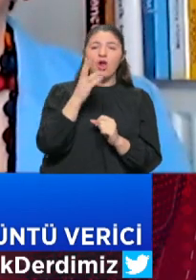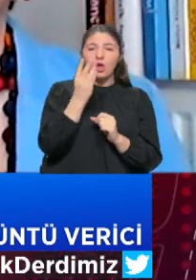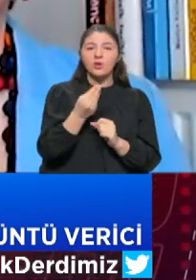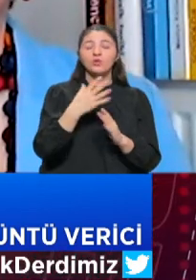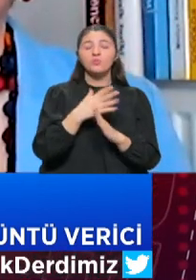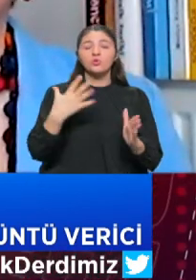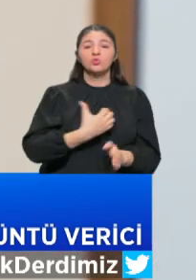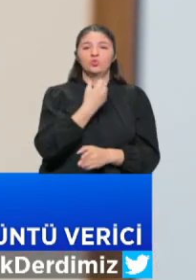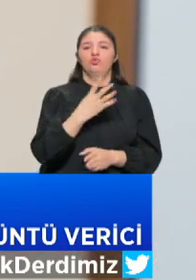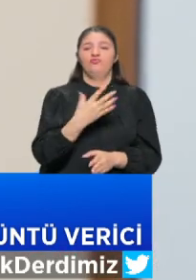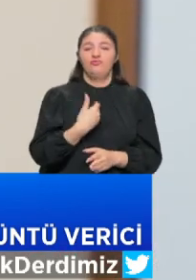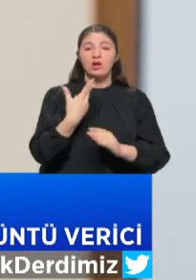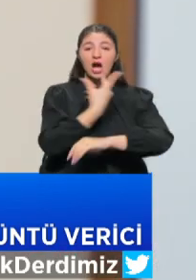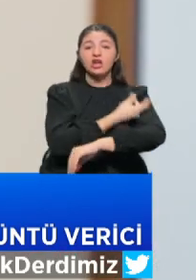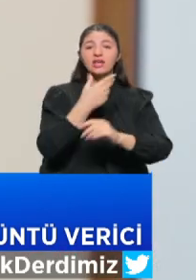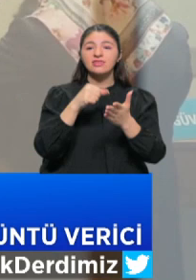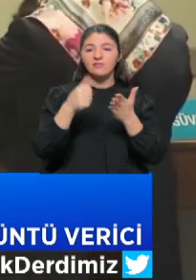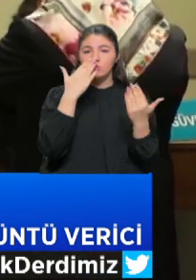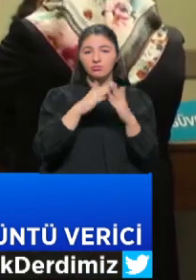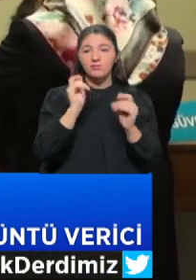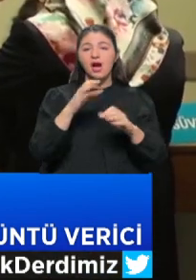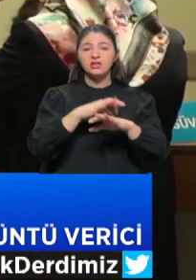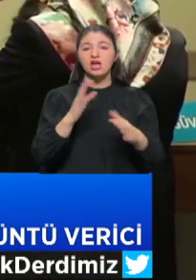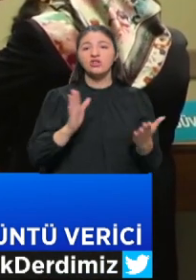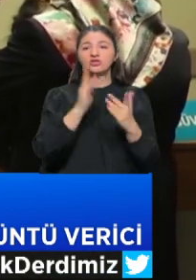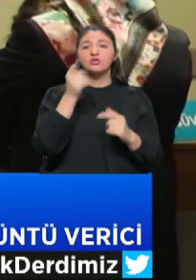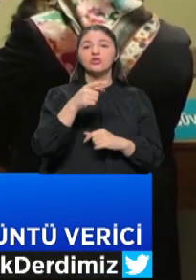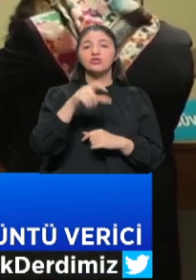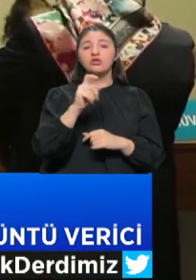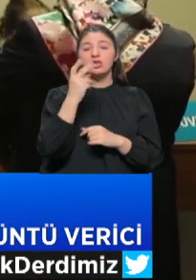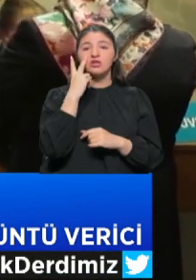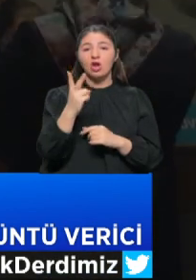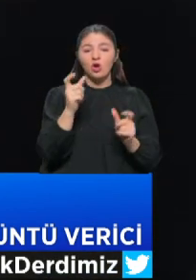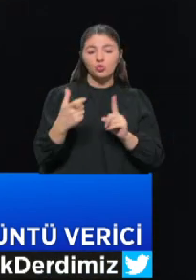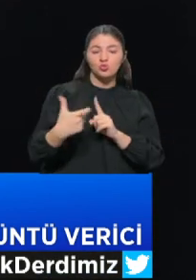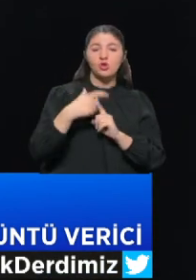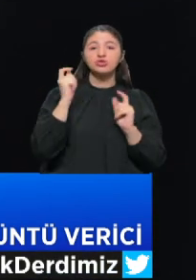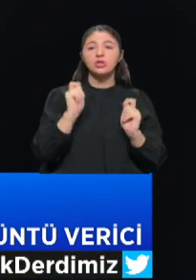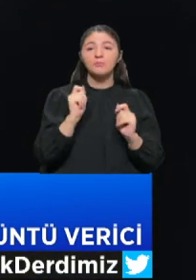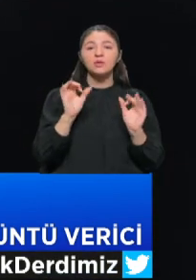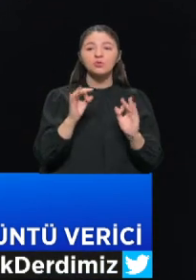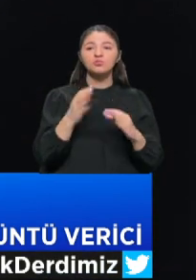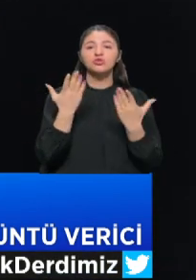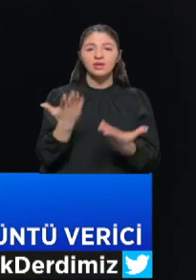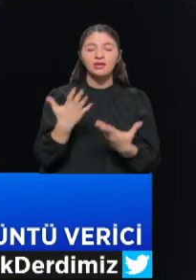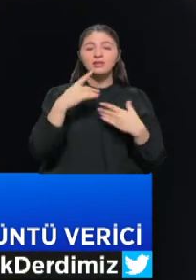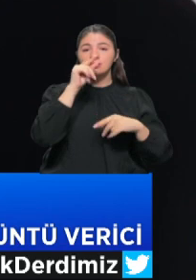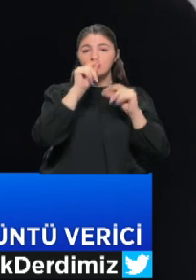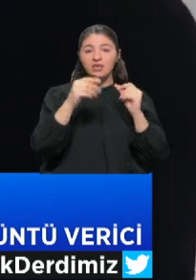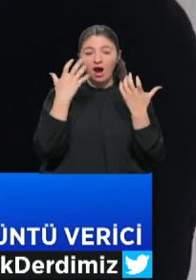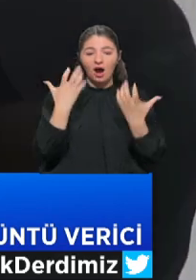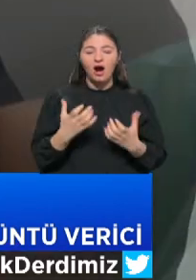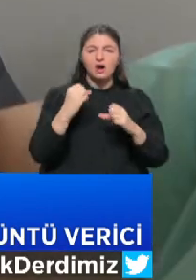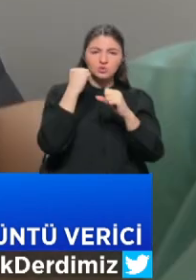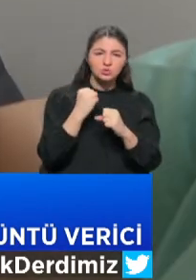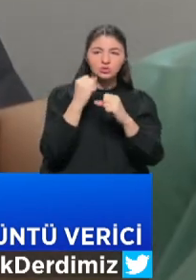gerçekten büyük üzüntü duyuyor aşı takvimine uyarak hastalığa karşı yüzde doksanı oranında koruyuculuk sağlamak mümkünken salgının